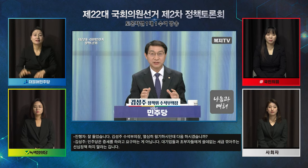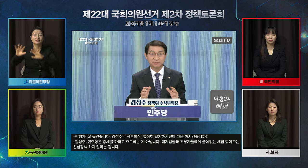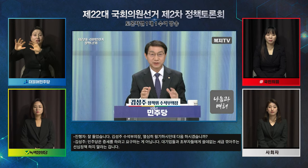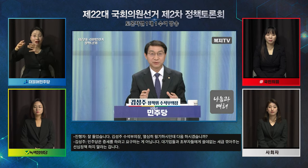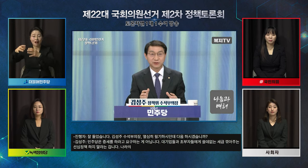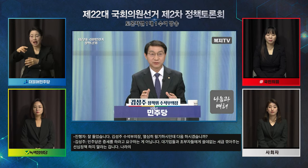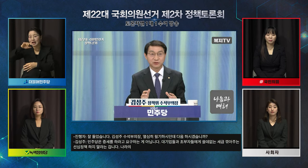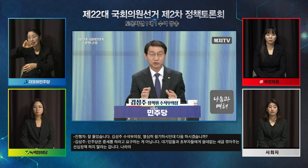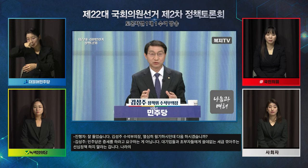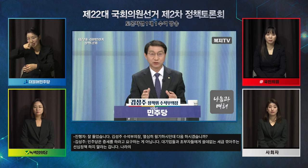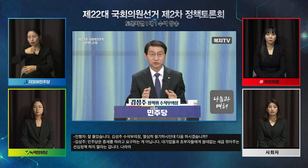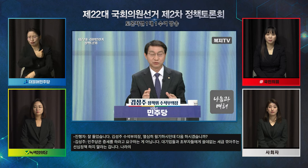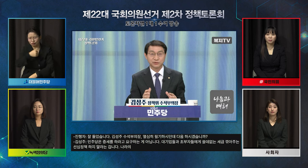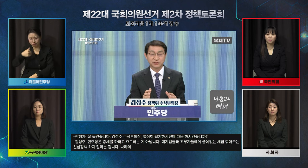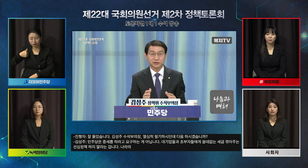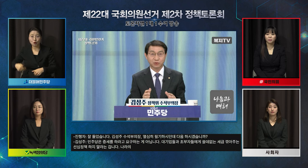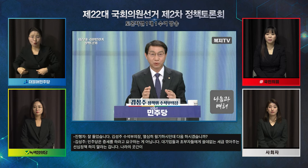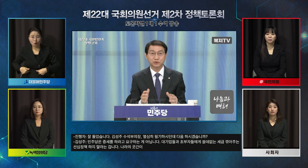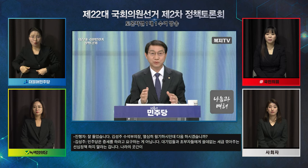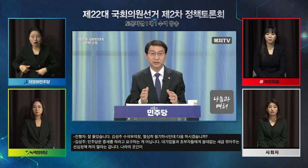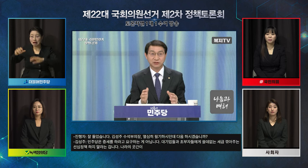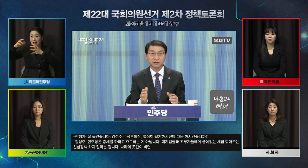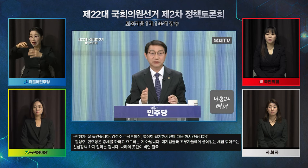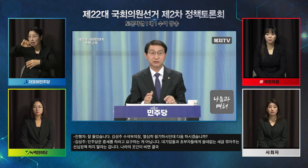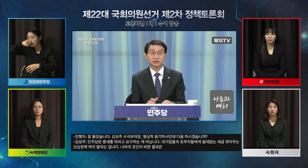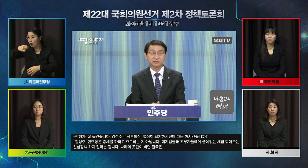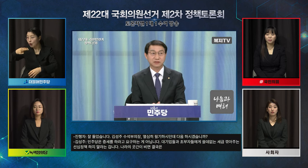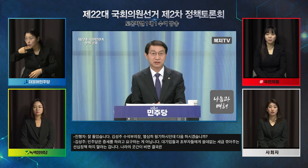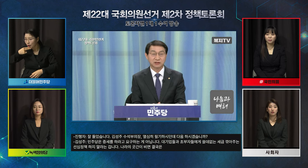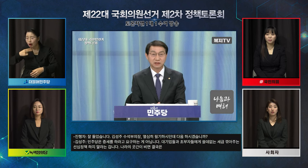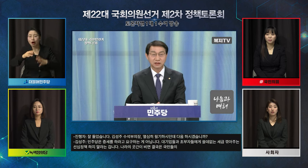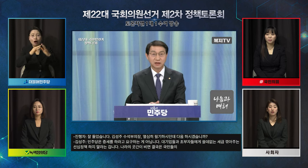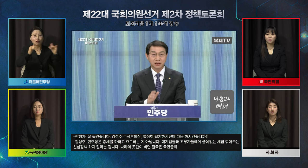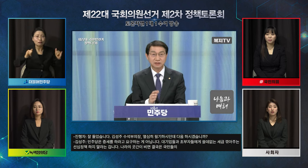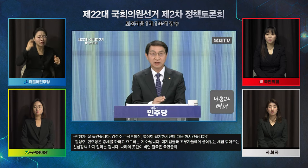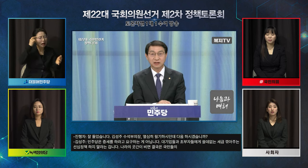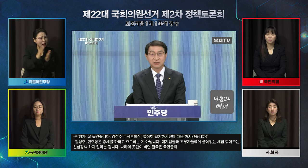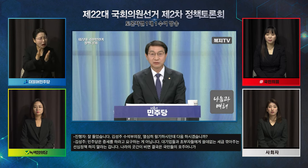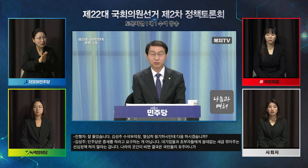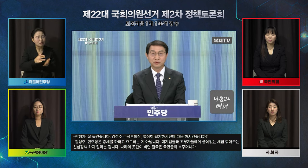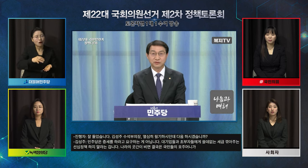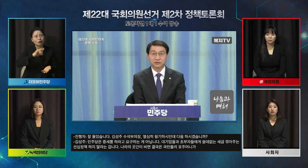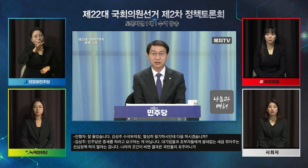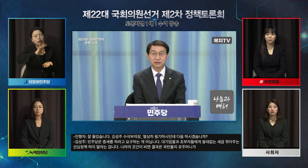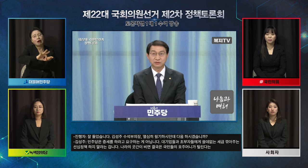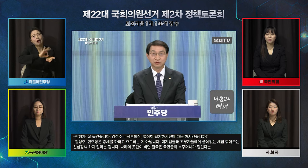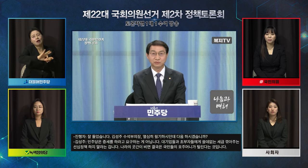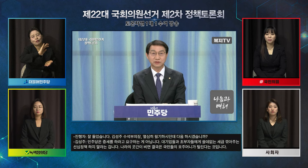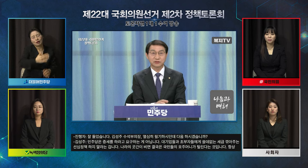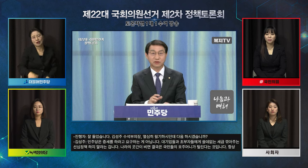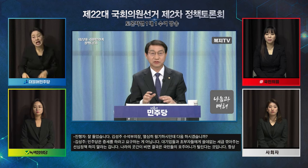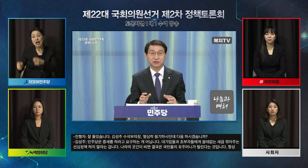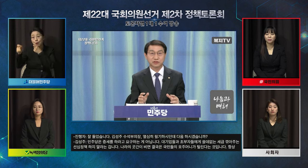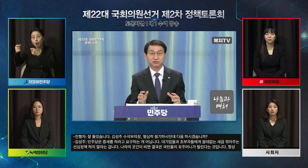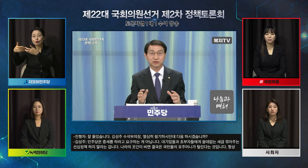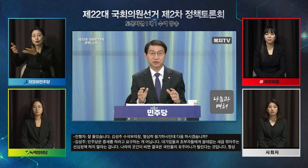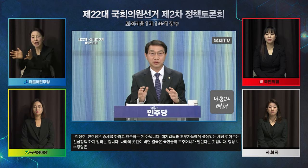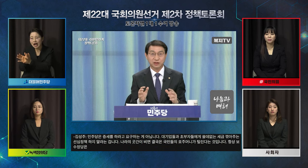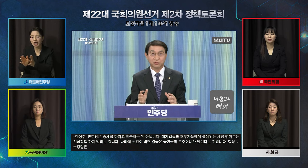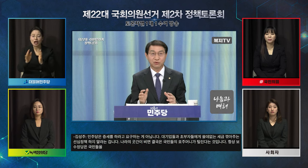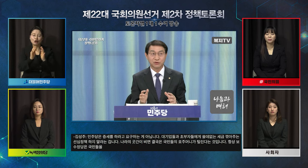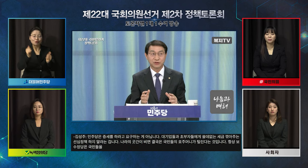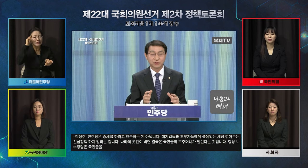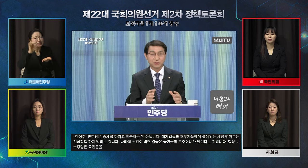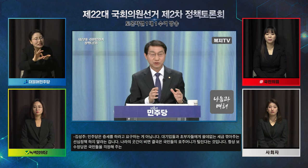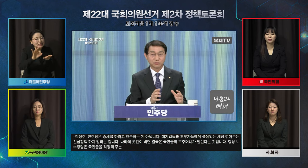곳간이 비면 결국에 국민들의 호주머니가 털린다는 것입니다. 항상 보수 정당은 국민들을 걱정해 주는